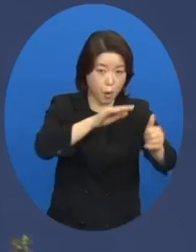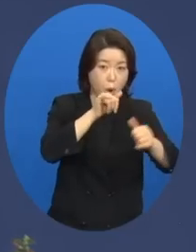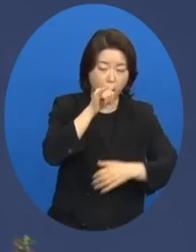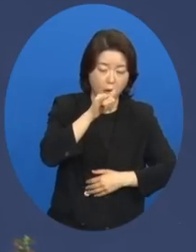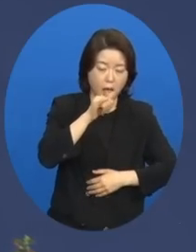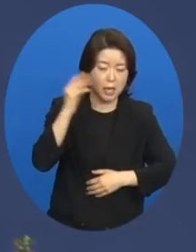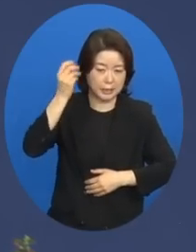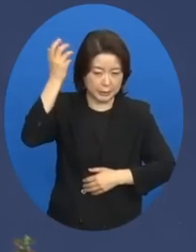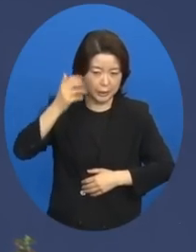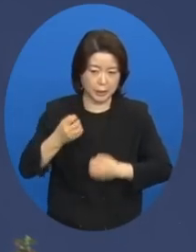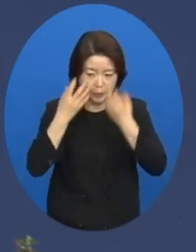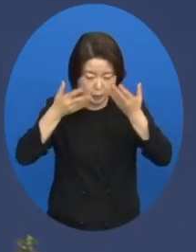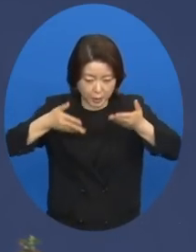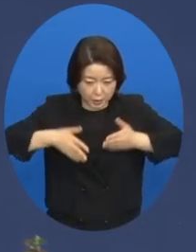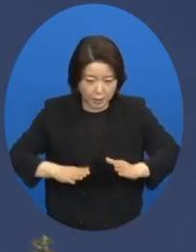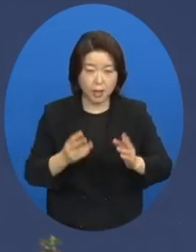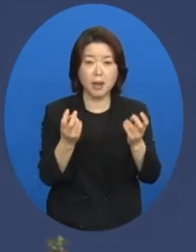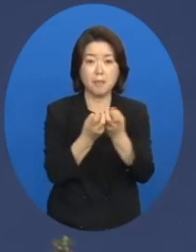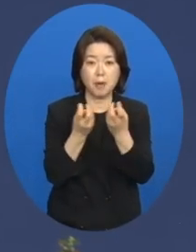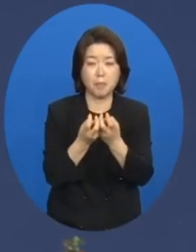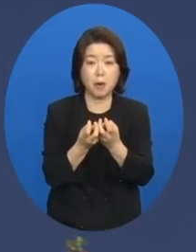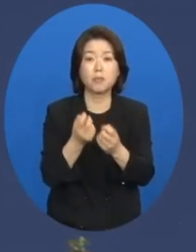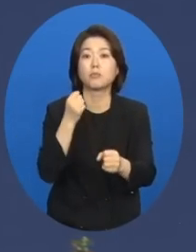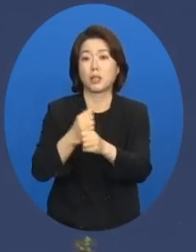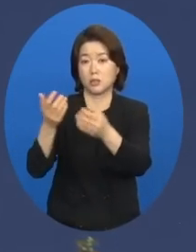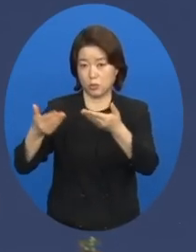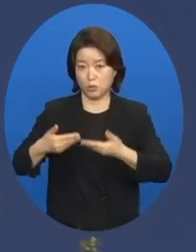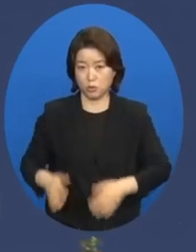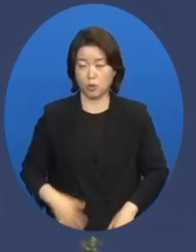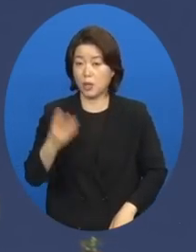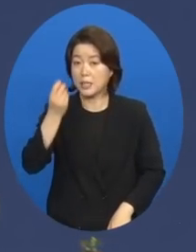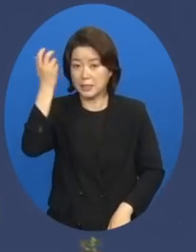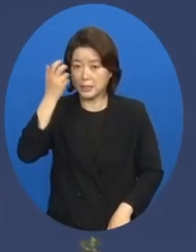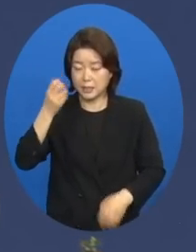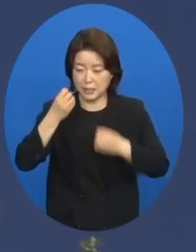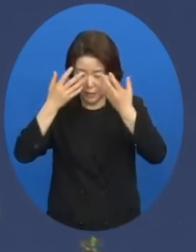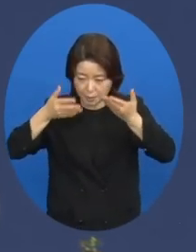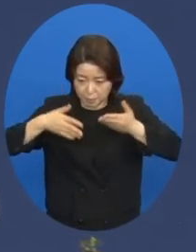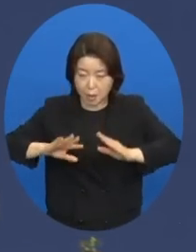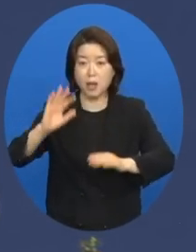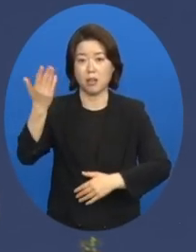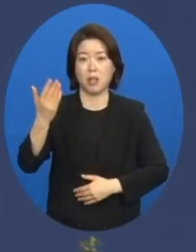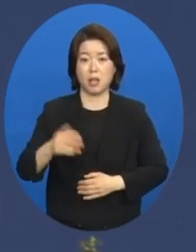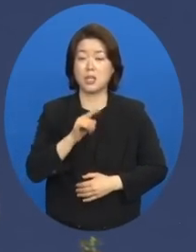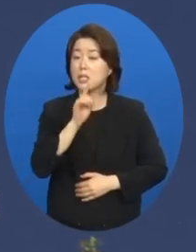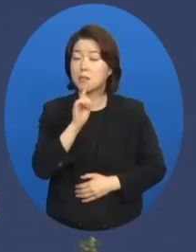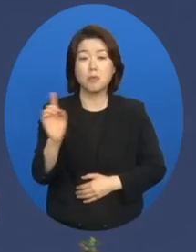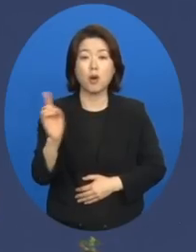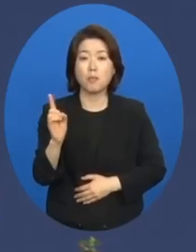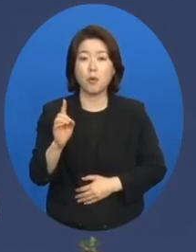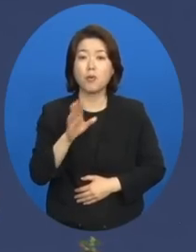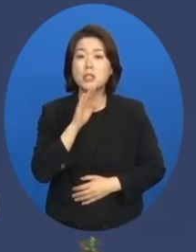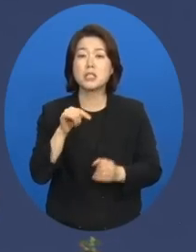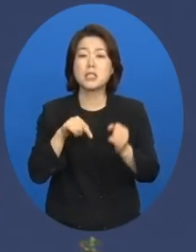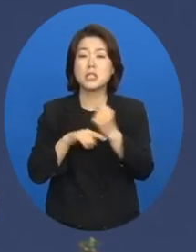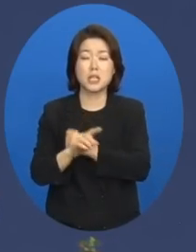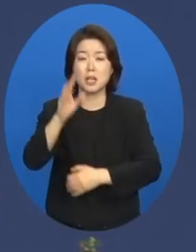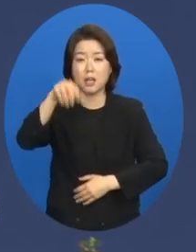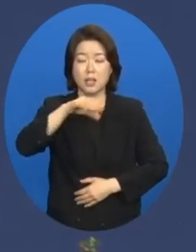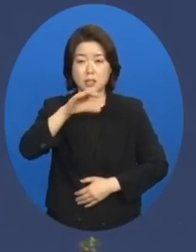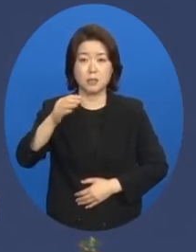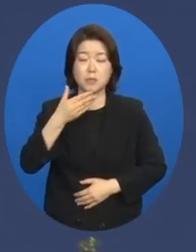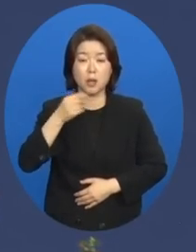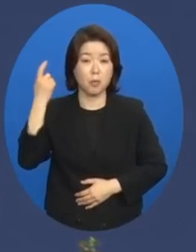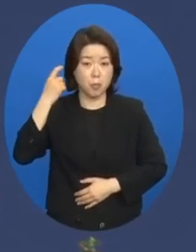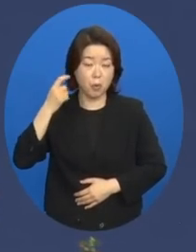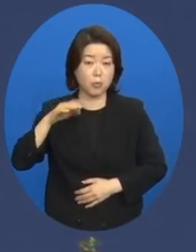성령으로 거듭나는 길을 마련해 주셨습니다. 성령으로 거듭나셔야 합니다. 그 말은 진리의 이 십자가의 복음의